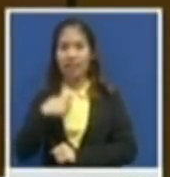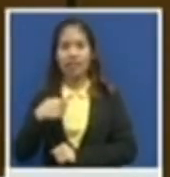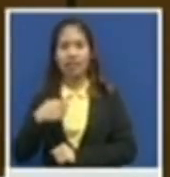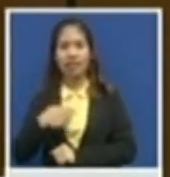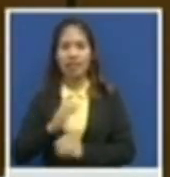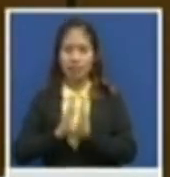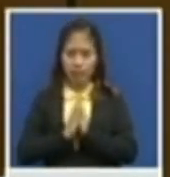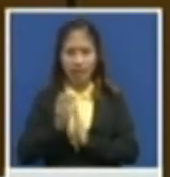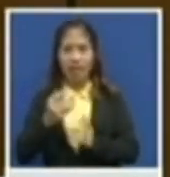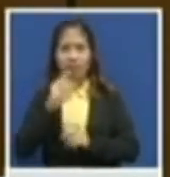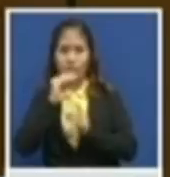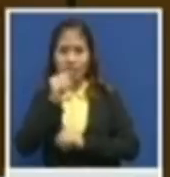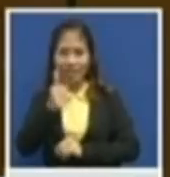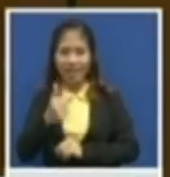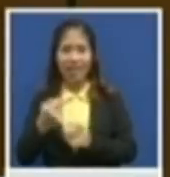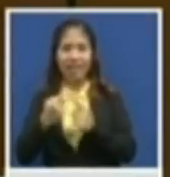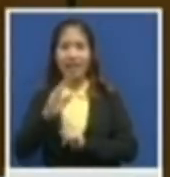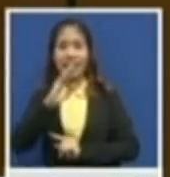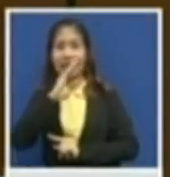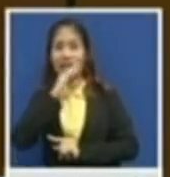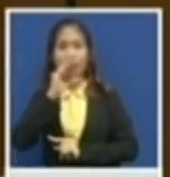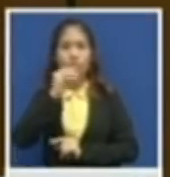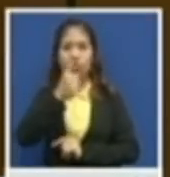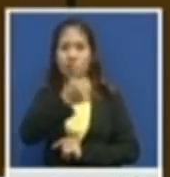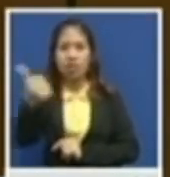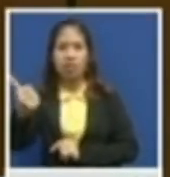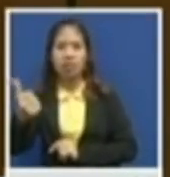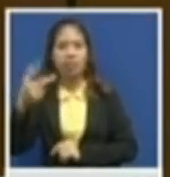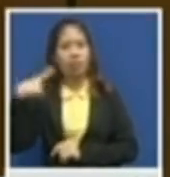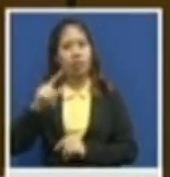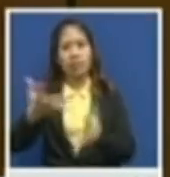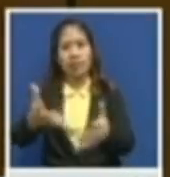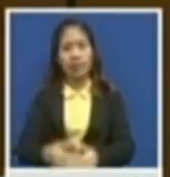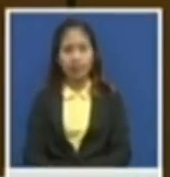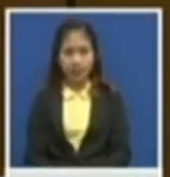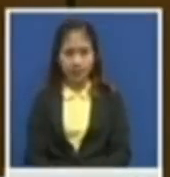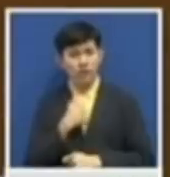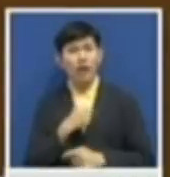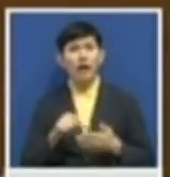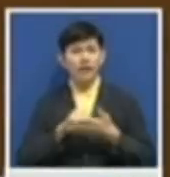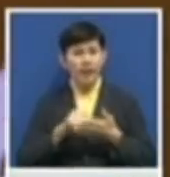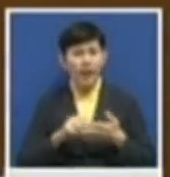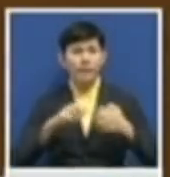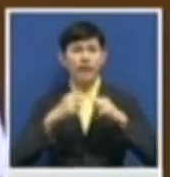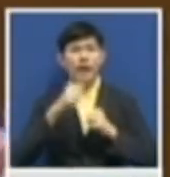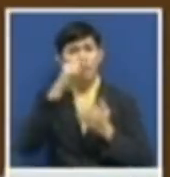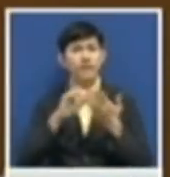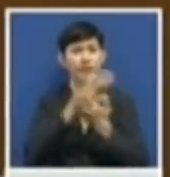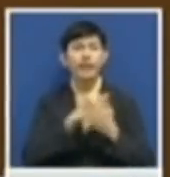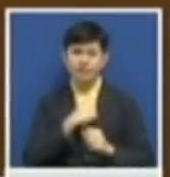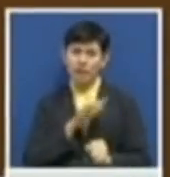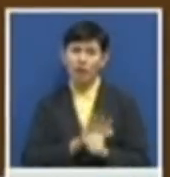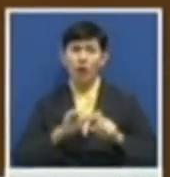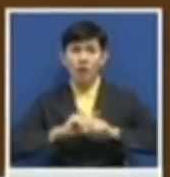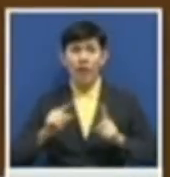แต่ถ้าพูดไปทางการแต่ไร้สาระถ้าพูดเก่งแล้วพูดไร้สาระไม่เกิดประโยชน์มีแต่ประเทศไทยกัน